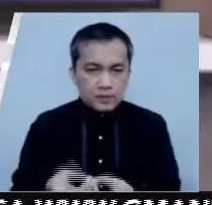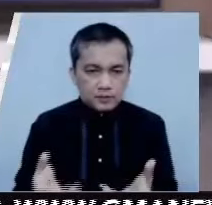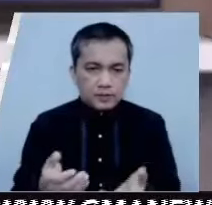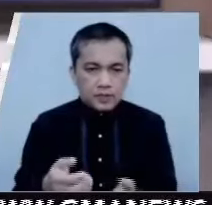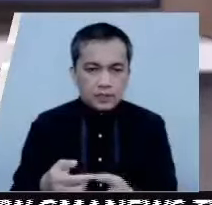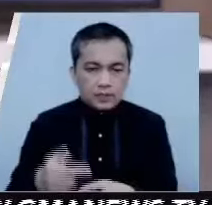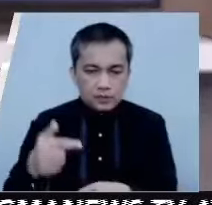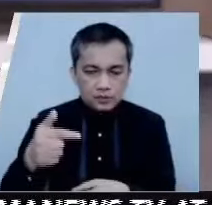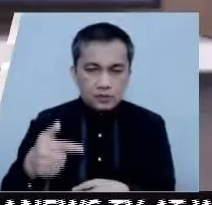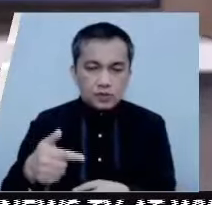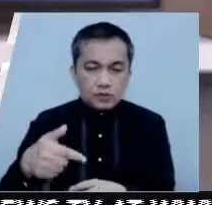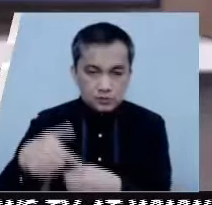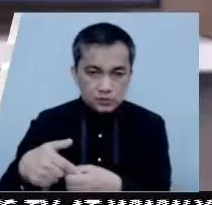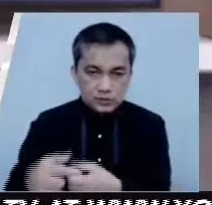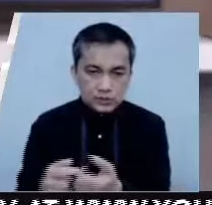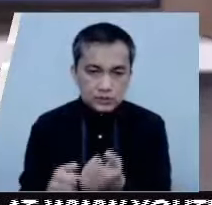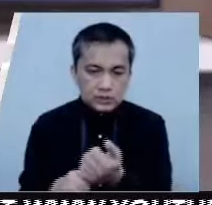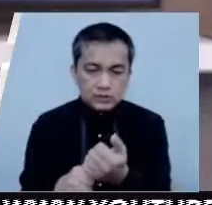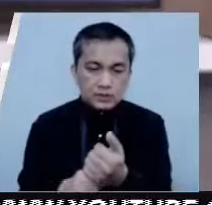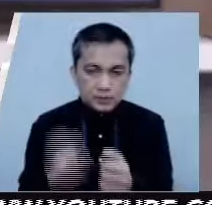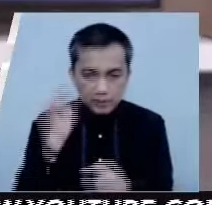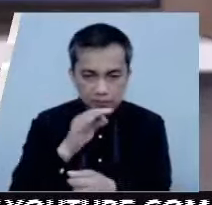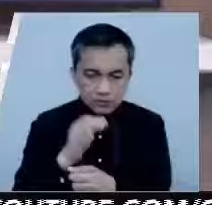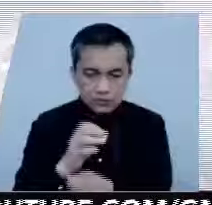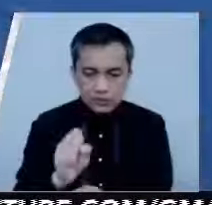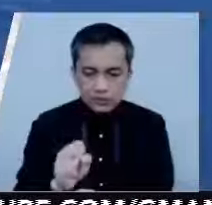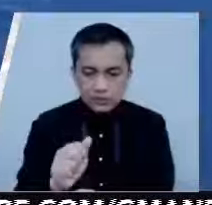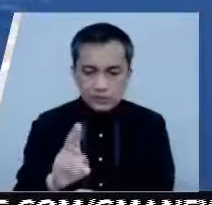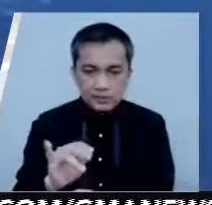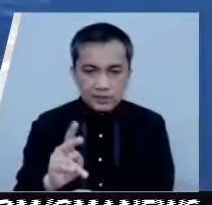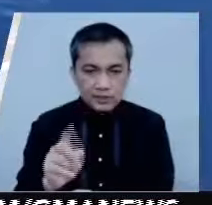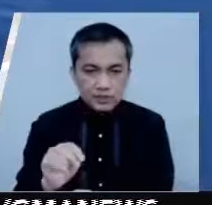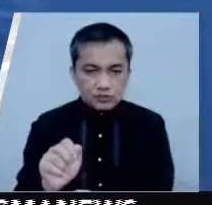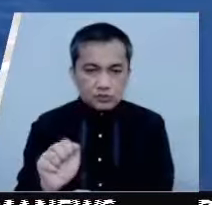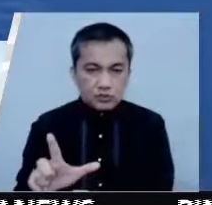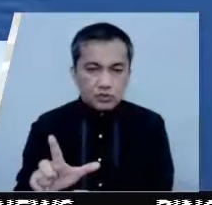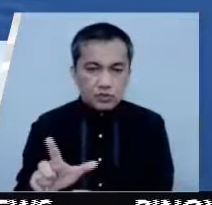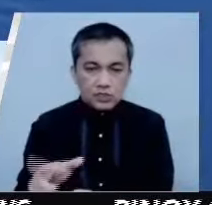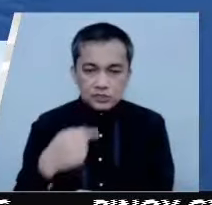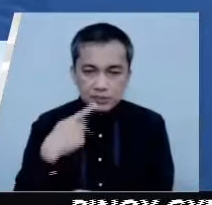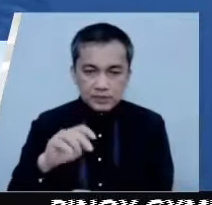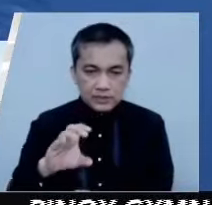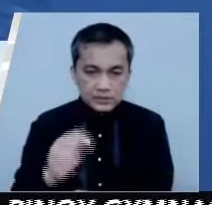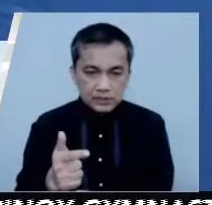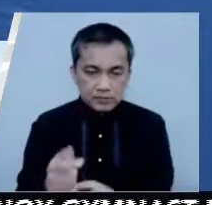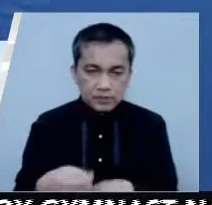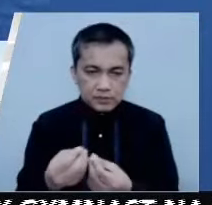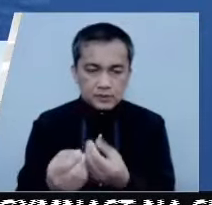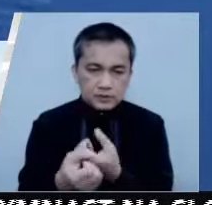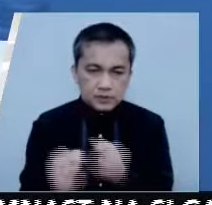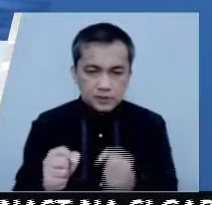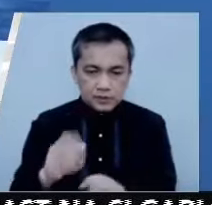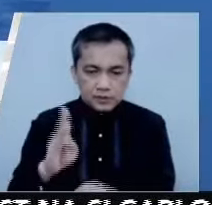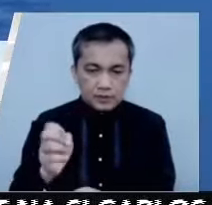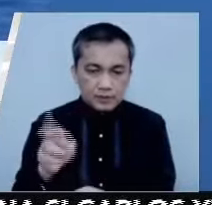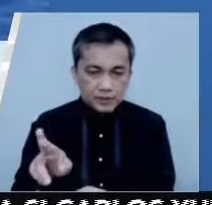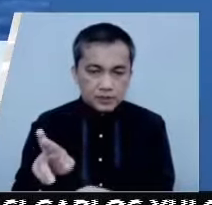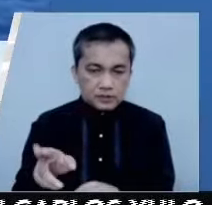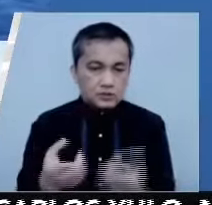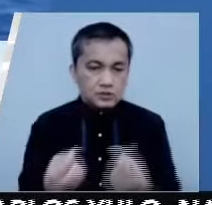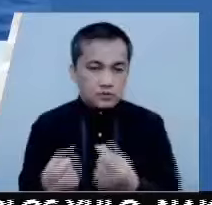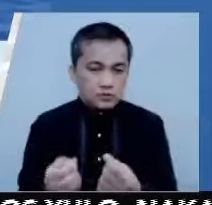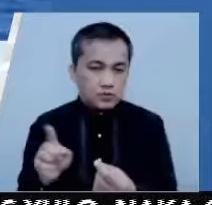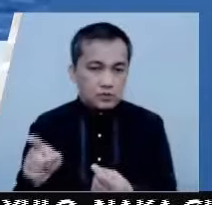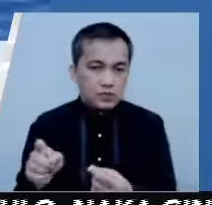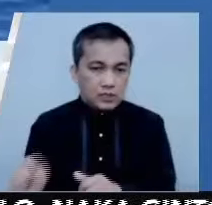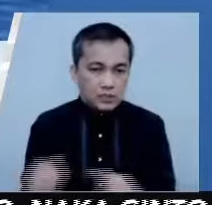Pinoy fishing boats sa Sabina Shoal. Ayon sa PCG, yan ay para makapagbigay sila ng seguridad sa BFAR habang isinasagawa ang